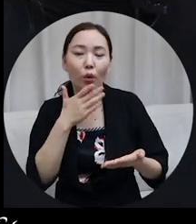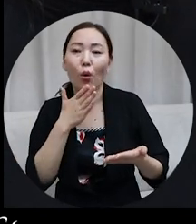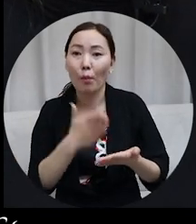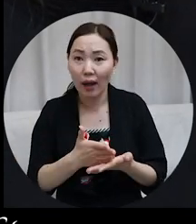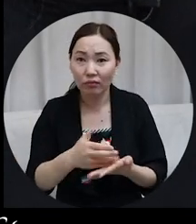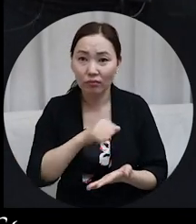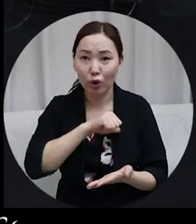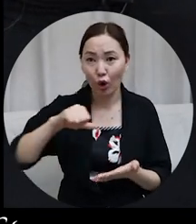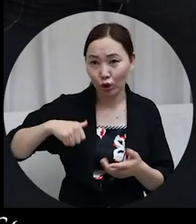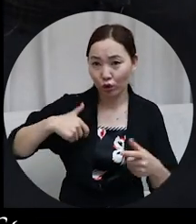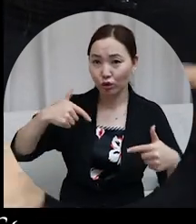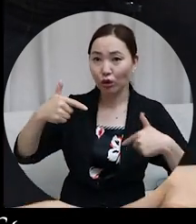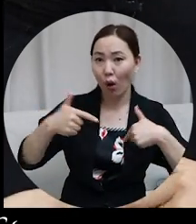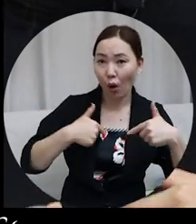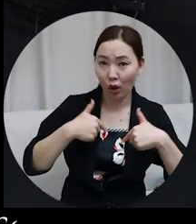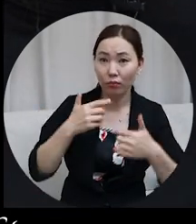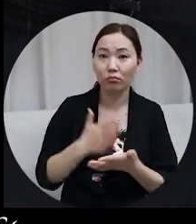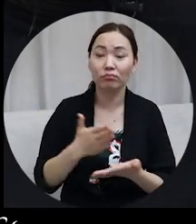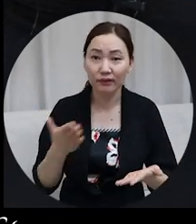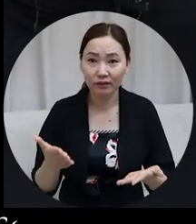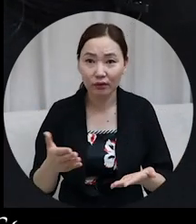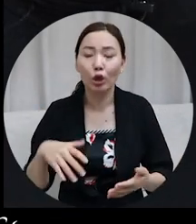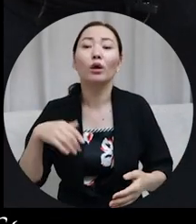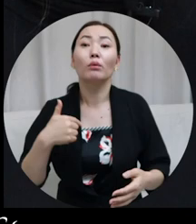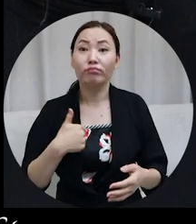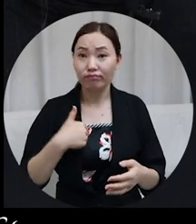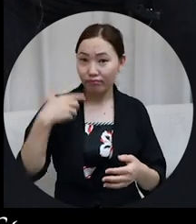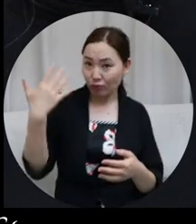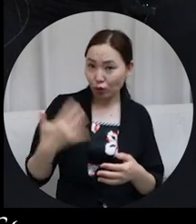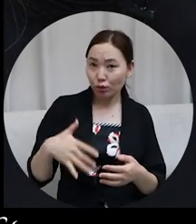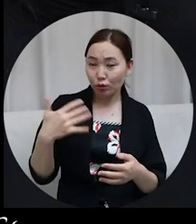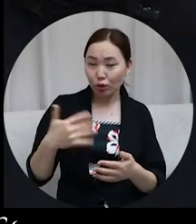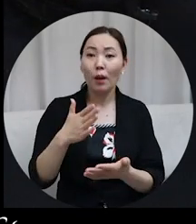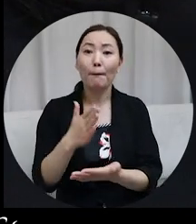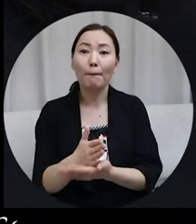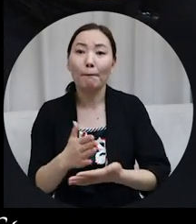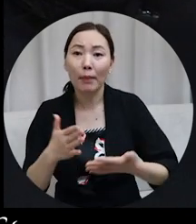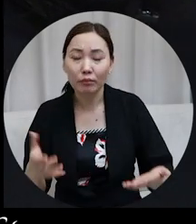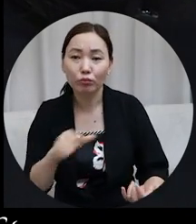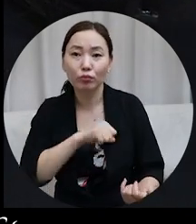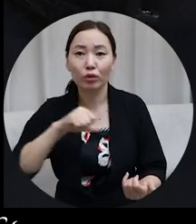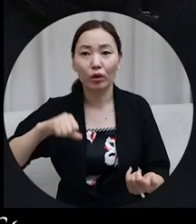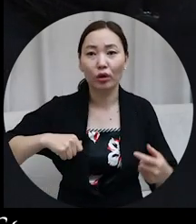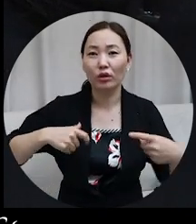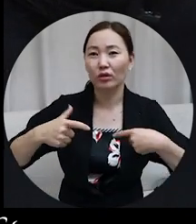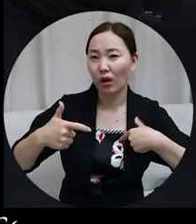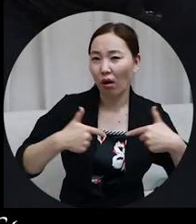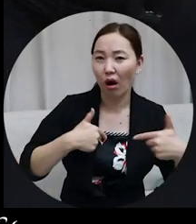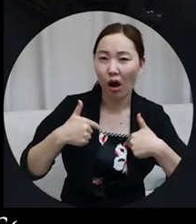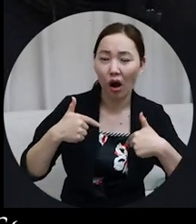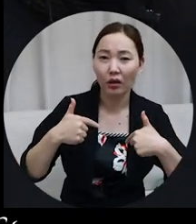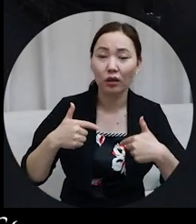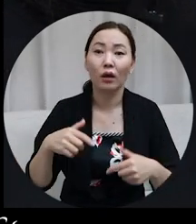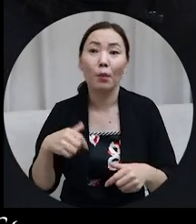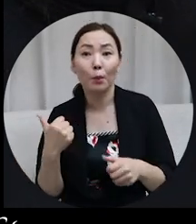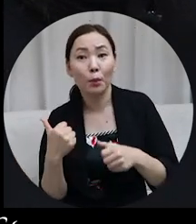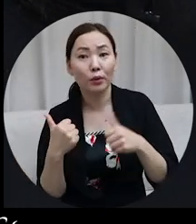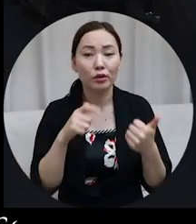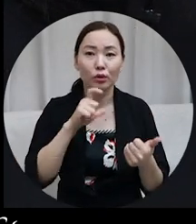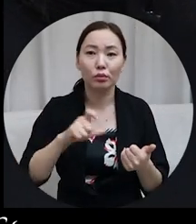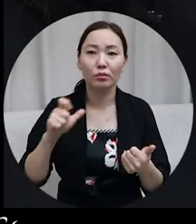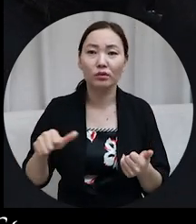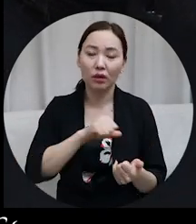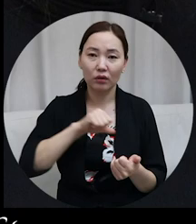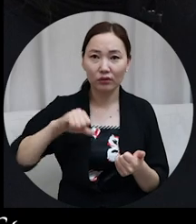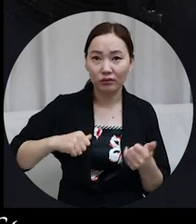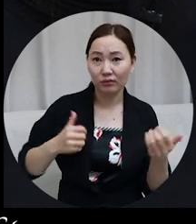ингээд зовоогод байдаг. Зүг зүгээрээ ч зөв харин тийм нөгөө тэгэл бусадтай өөрийгөө харьцуулаад тэ